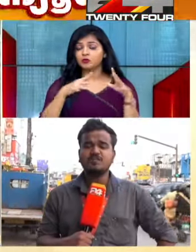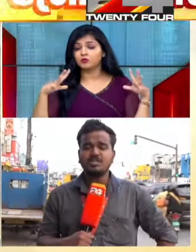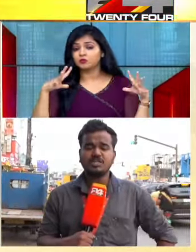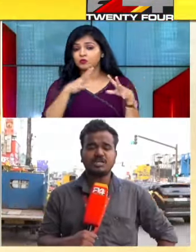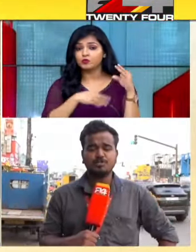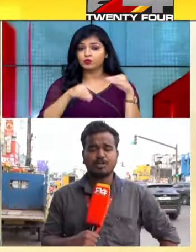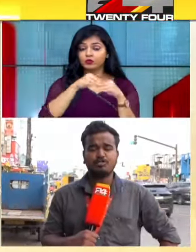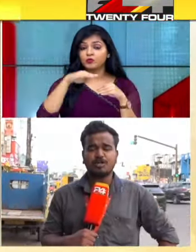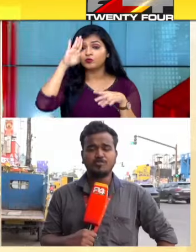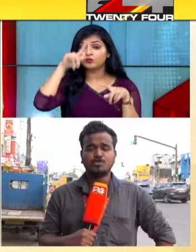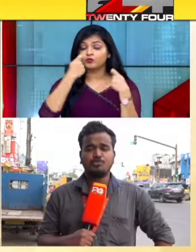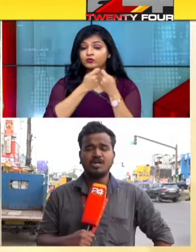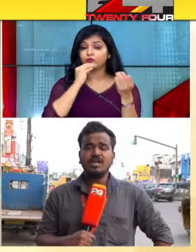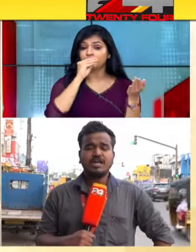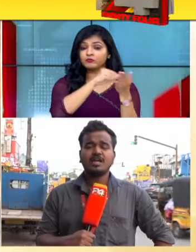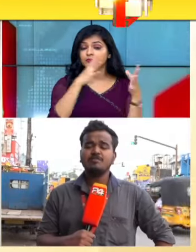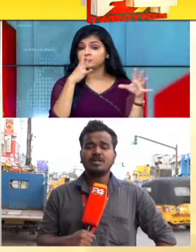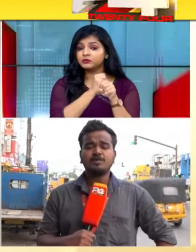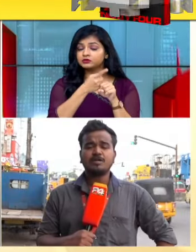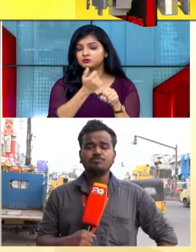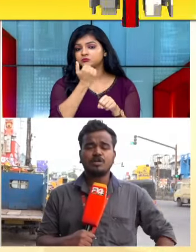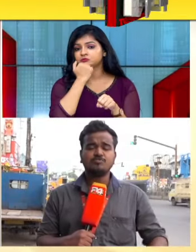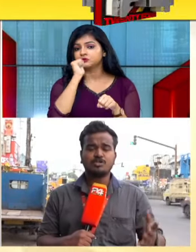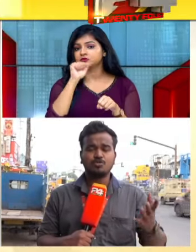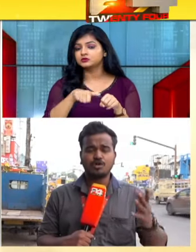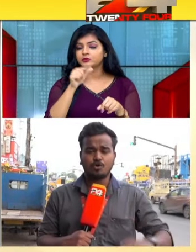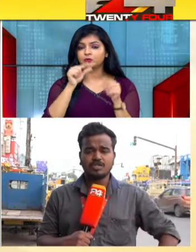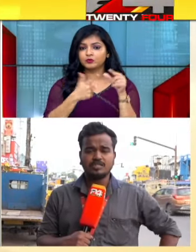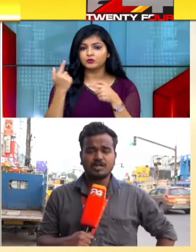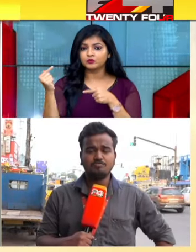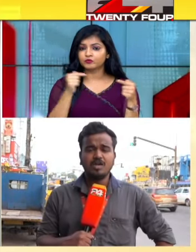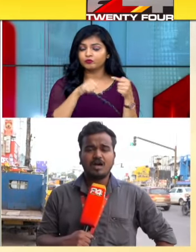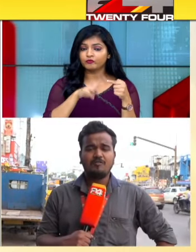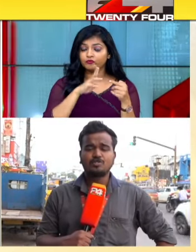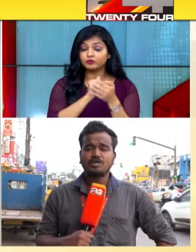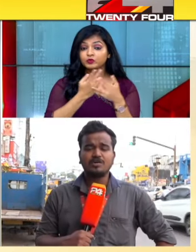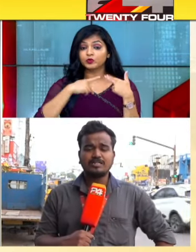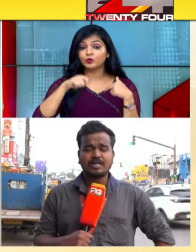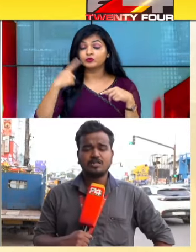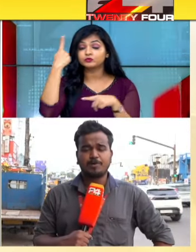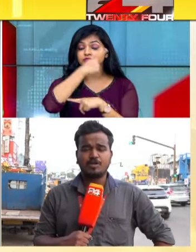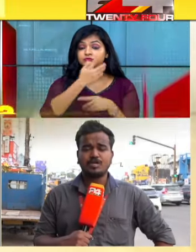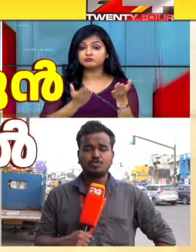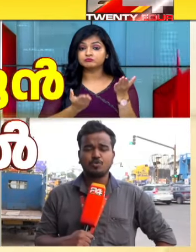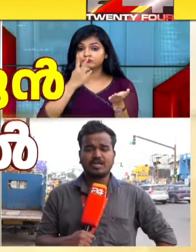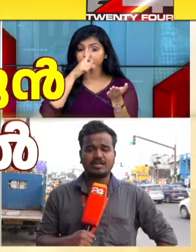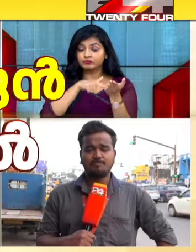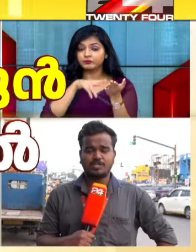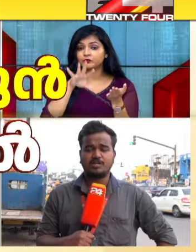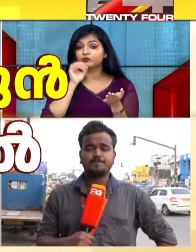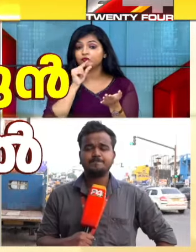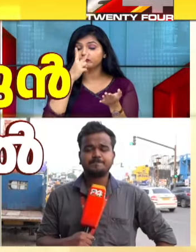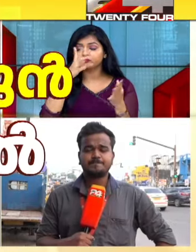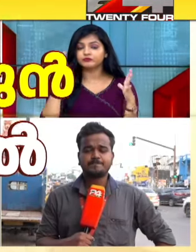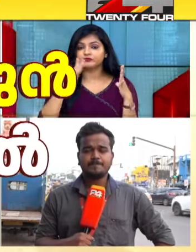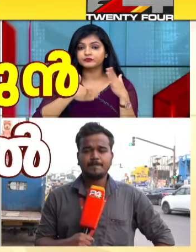പോലീസിനെ അറിയിച്ചില്ല, അത് വീഴ്ചയാണ് എന്ന് പറയുന്ന ഒരു മറുവശവുമുണ്ട്. എന്തായാലും ഈ രണ്ട് ഭാഗവും തുലനം ചെയ്തുകൊണ്ട് കോടതി എന്താകും വസ്തുതകളുടെ അടിസ്ഥാനത്തിൽ പറയുക എന്ന് കൂടി